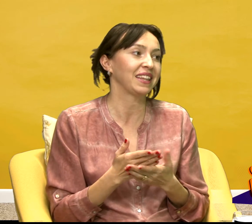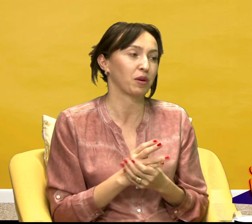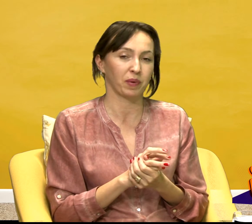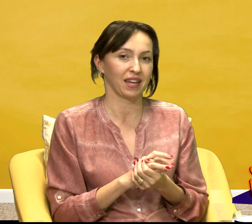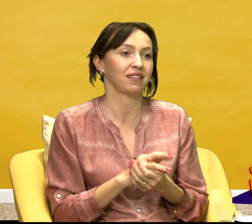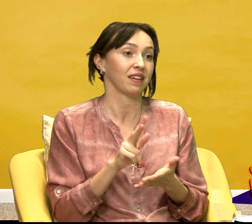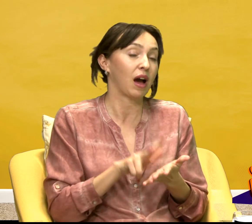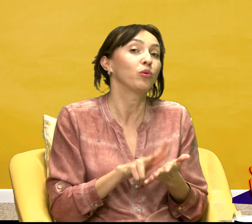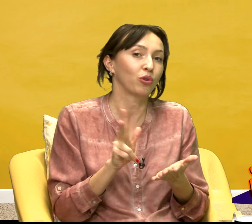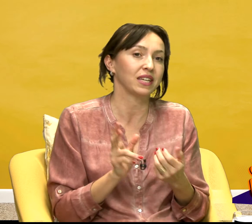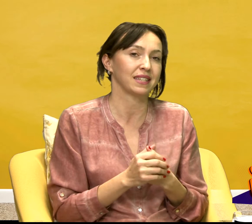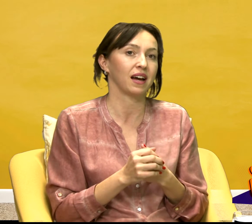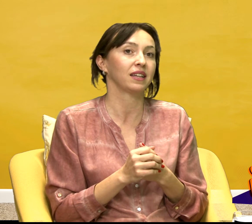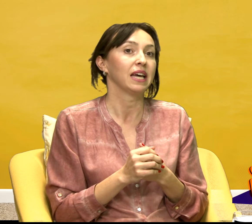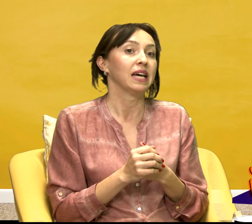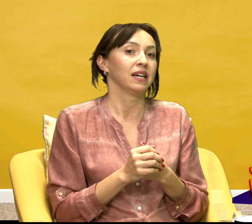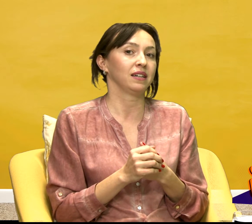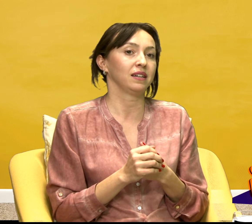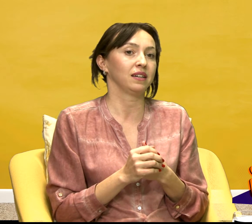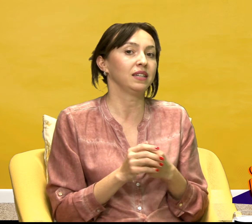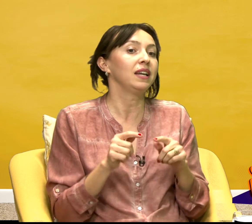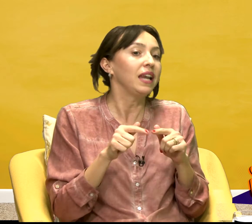aibă interpret autorizat.